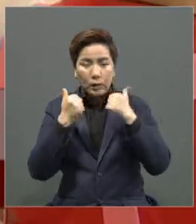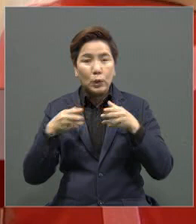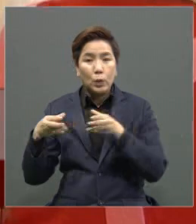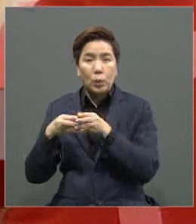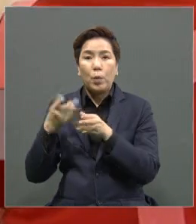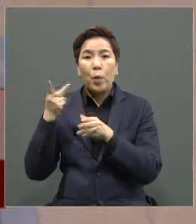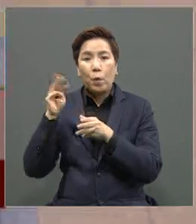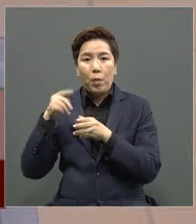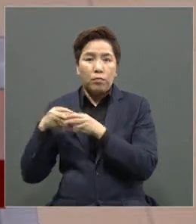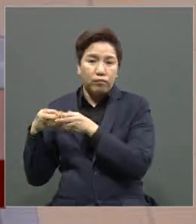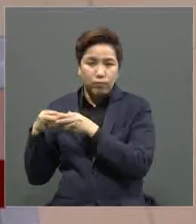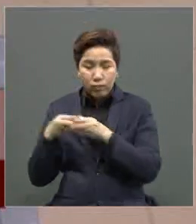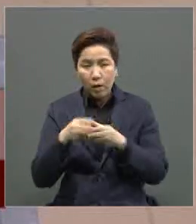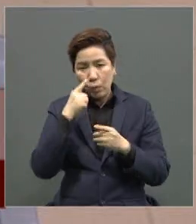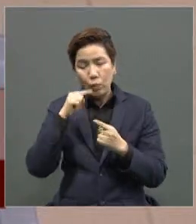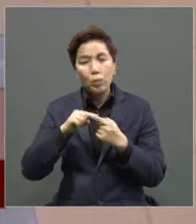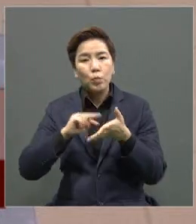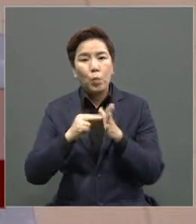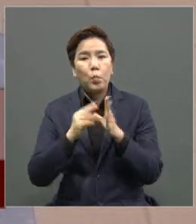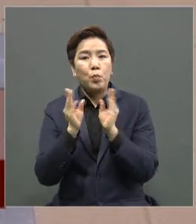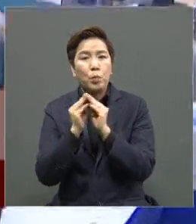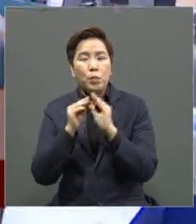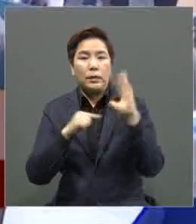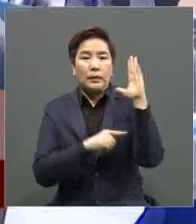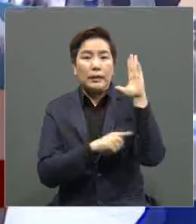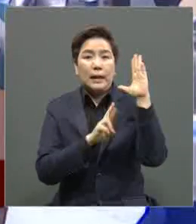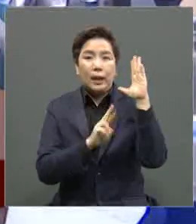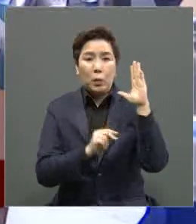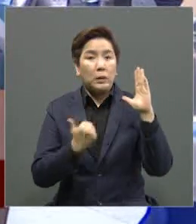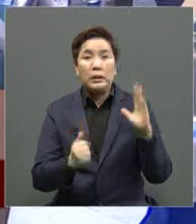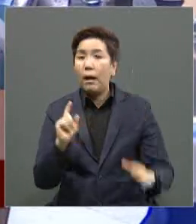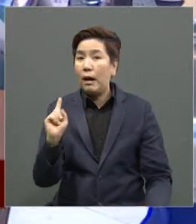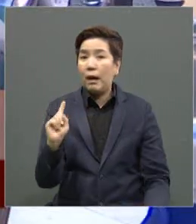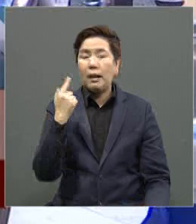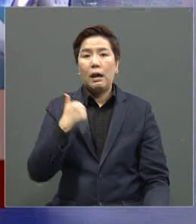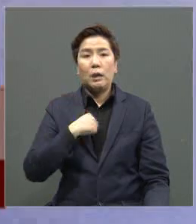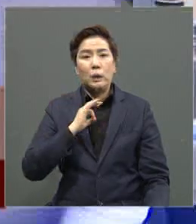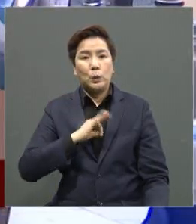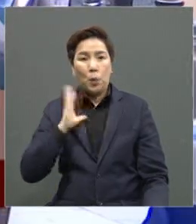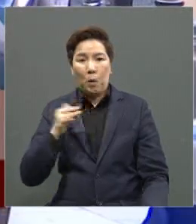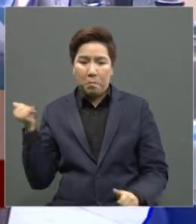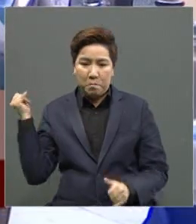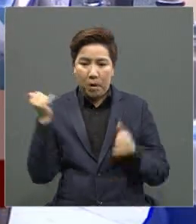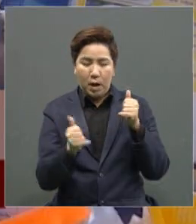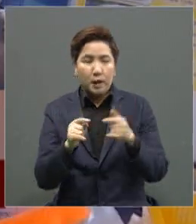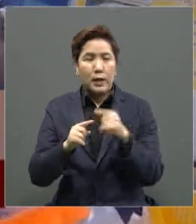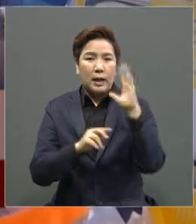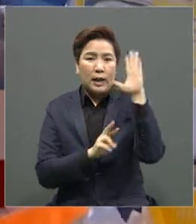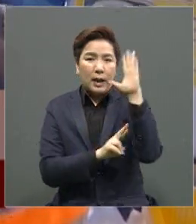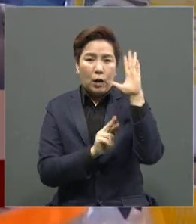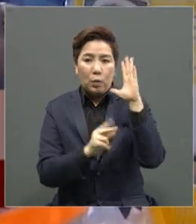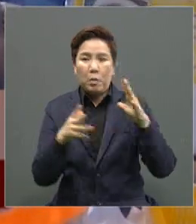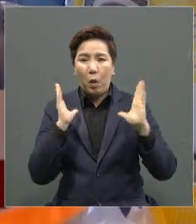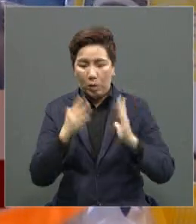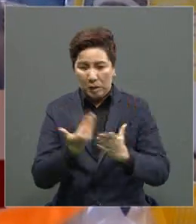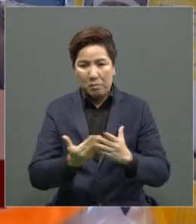คณะรัฐมนตรีจะลงพื้นที่ถือเป็นการประชุมสัญจรที่จังหวัดระนองครั้งแรกทำให้มีคนเข้ามาที่จังหวัดเยอะจะช่วยทำให้การค้าข